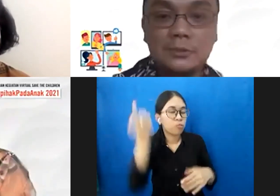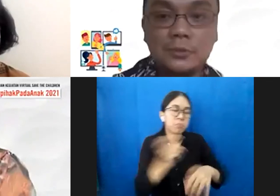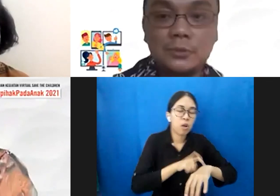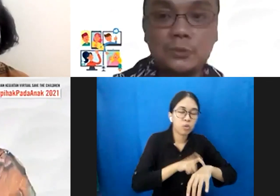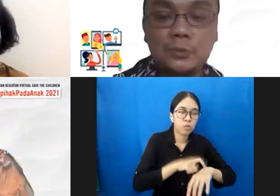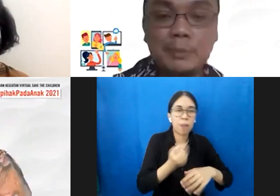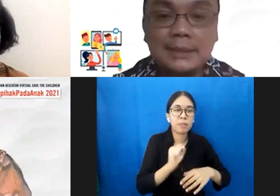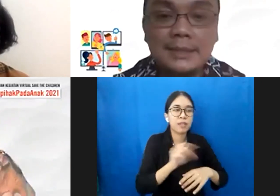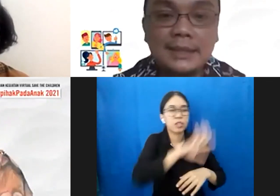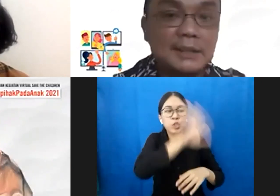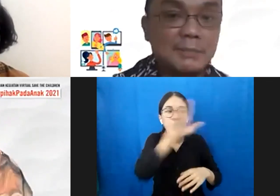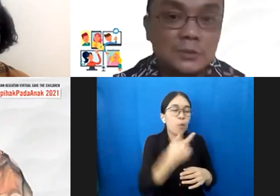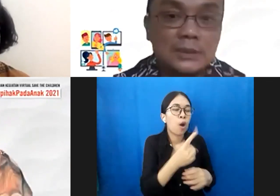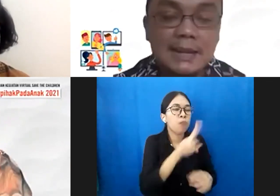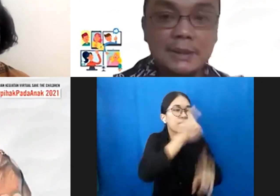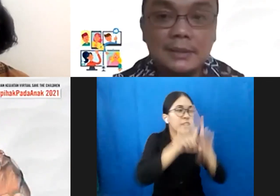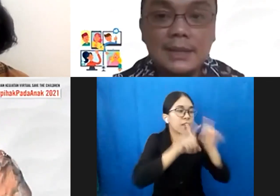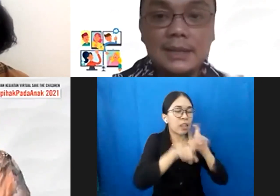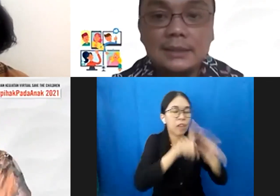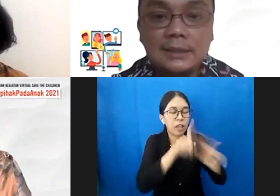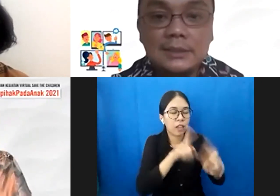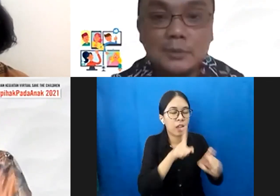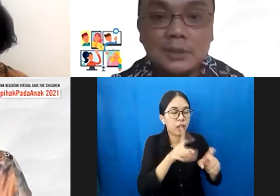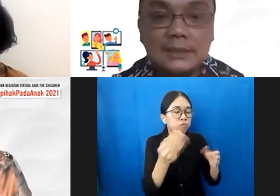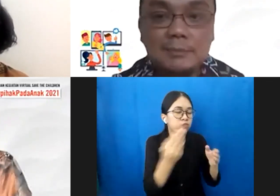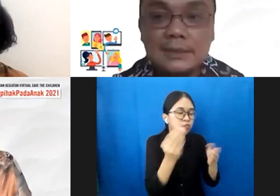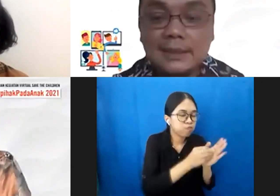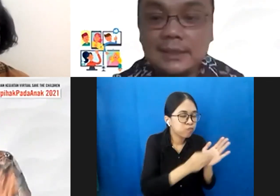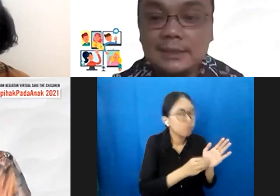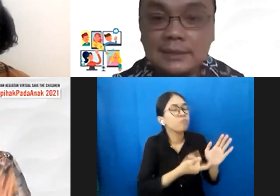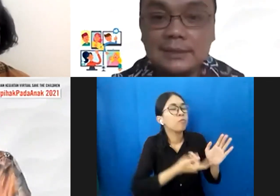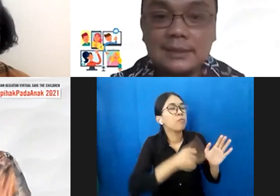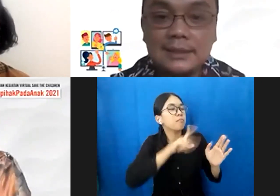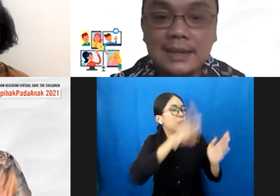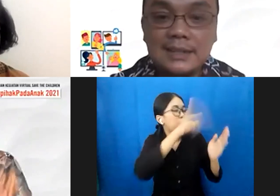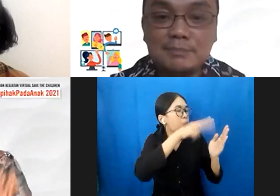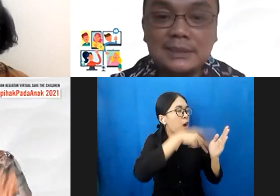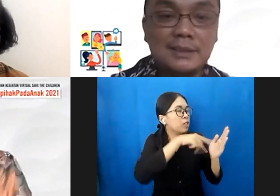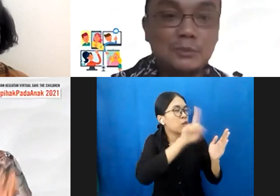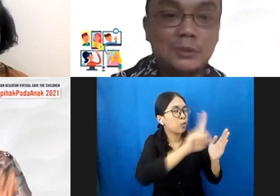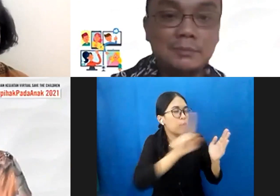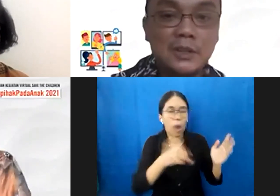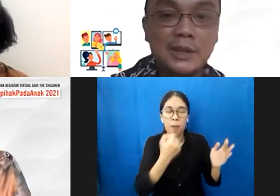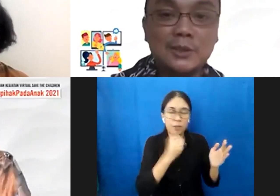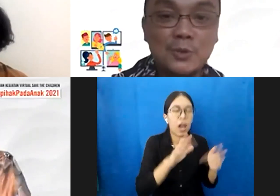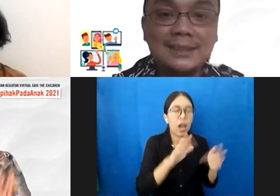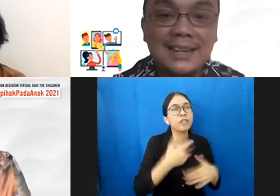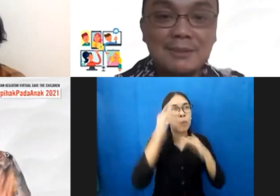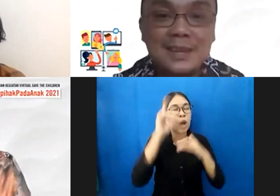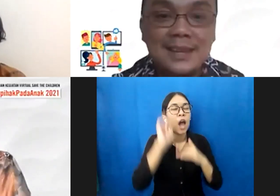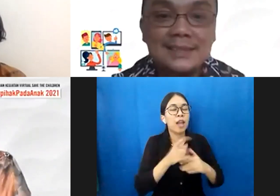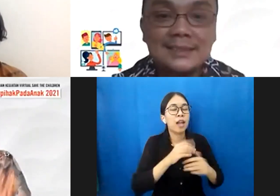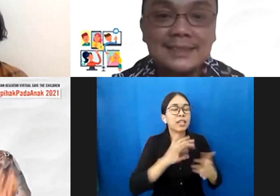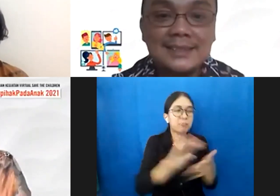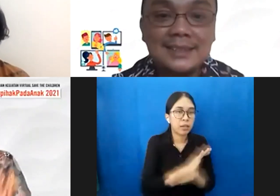membacakan seluruh pertanyaan yang masuk ke kami. Semoga nanti bisa ada kesempatan kami untuk menjawabnya, atau mungkin